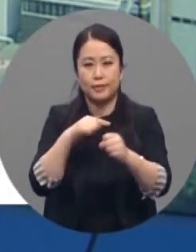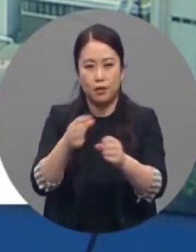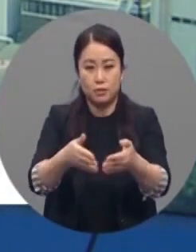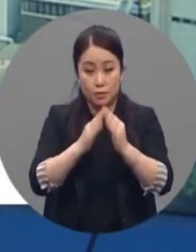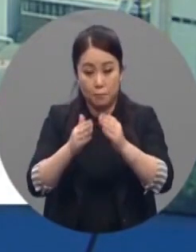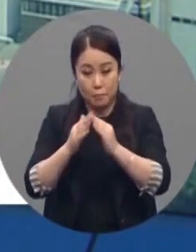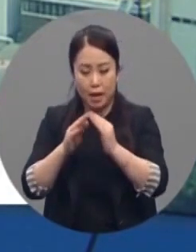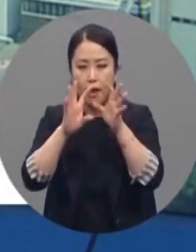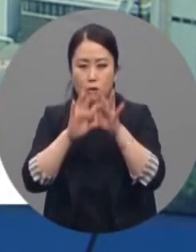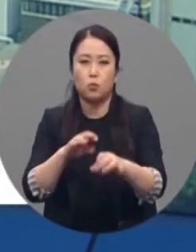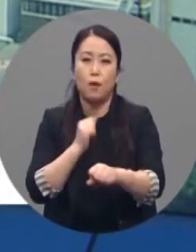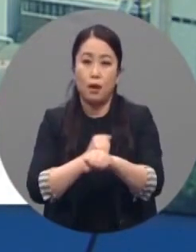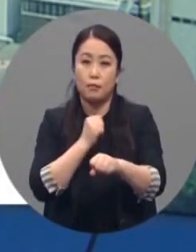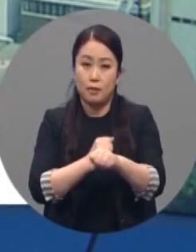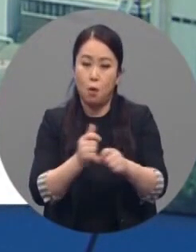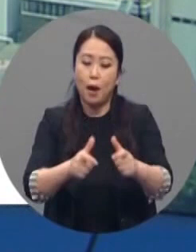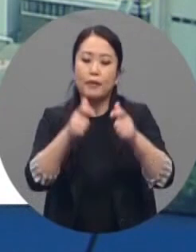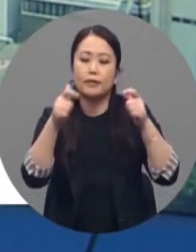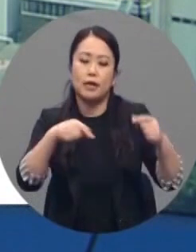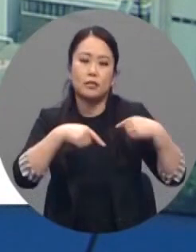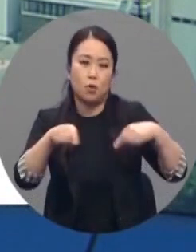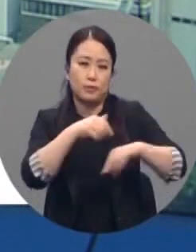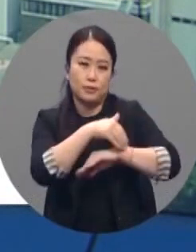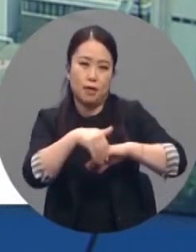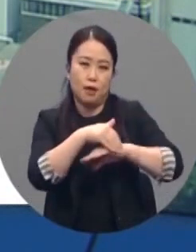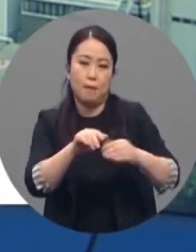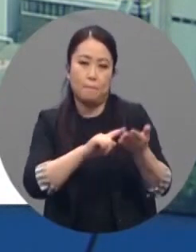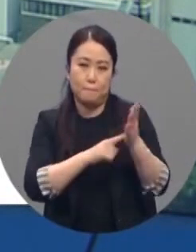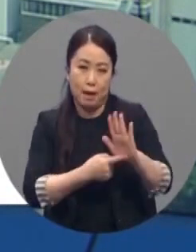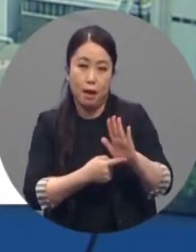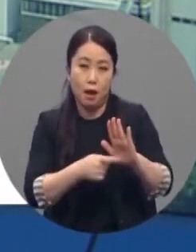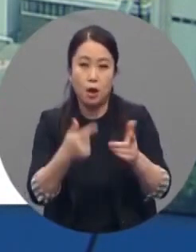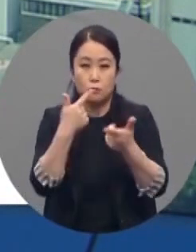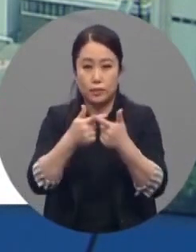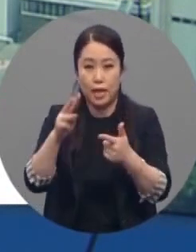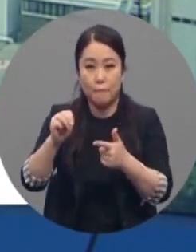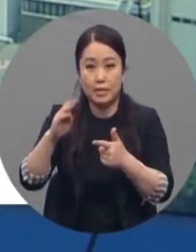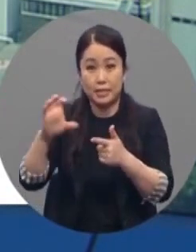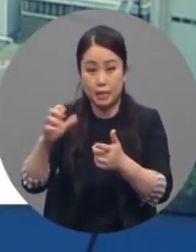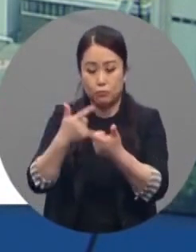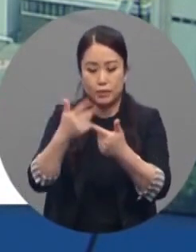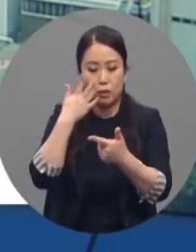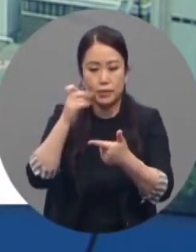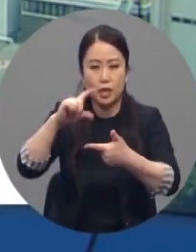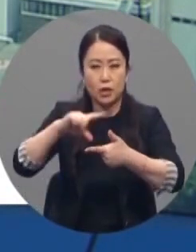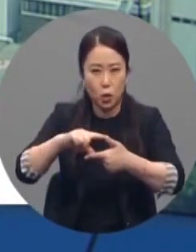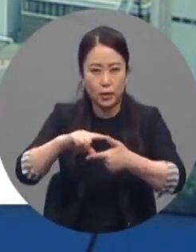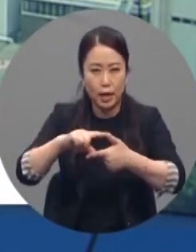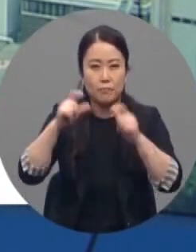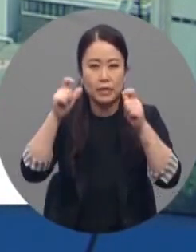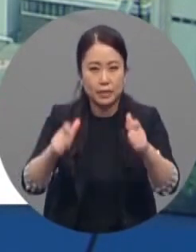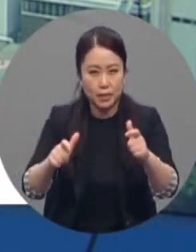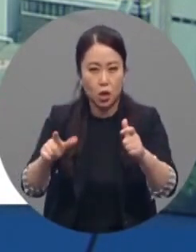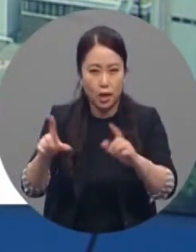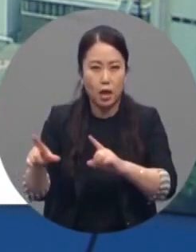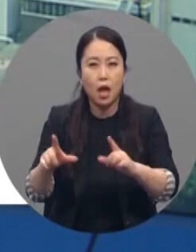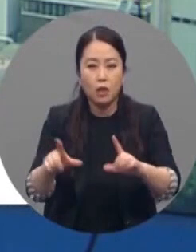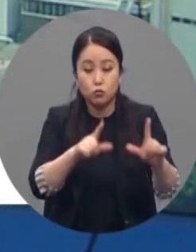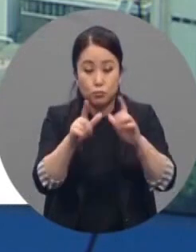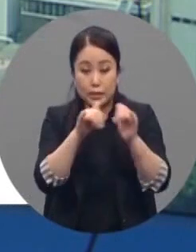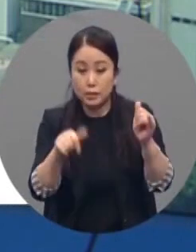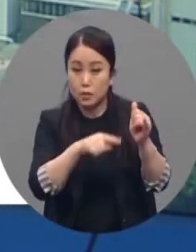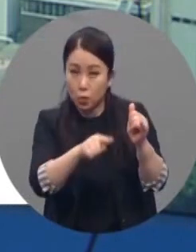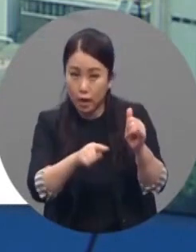있습니다 부산 mbc가 불경지역 주민을 대상으로 원전을 둘러싼 현안에 대해 여론조사를 실시했는데